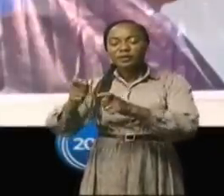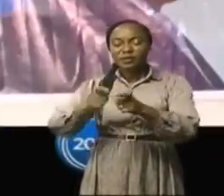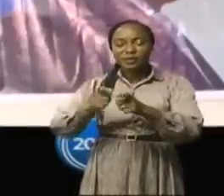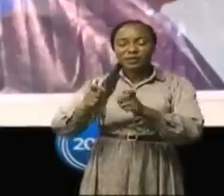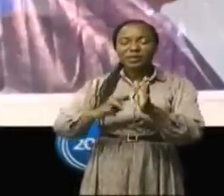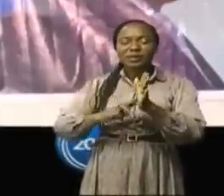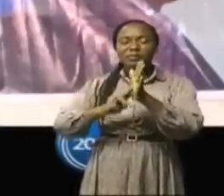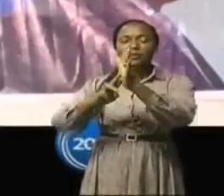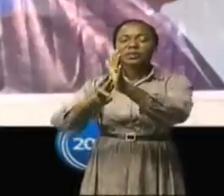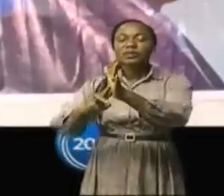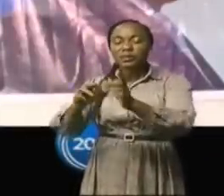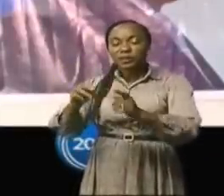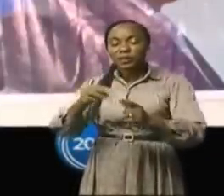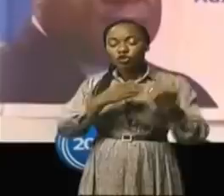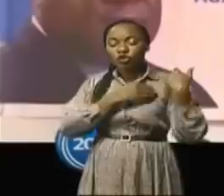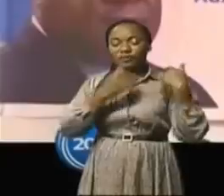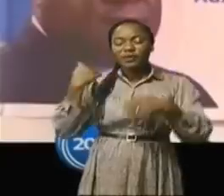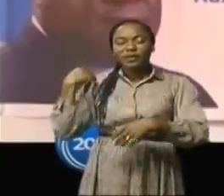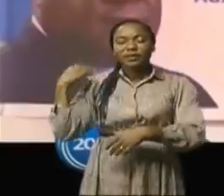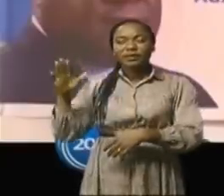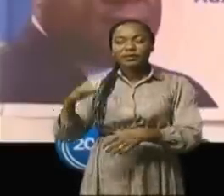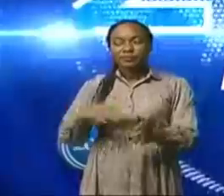représentant personnel du chef de l'État.